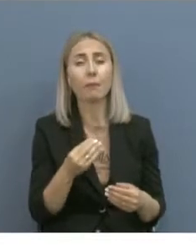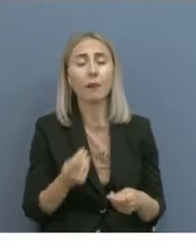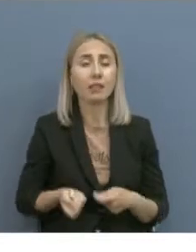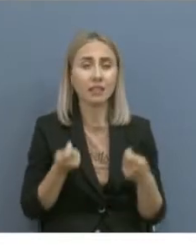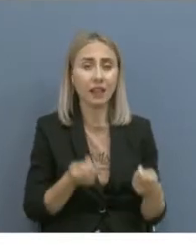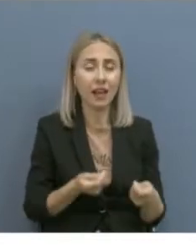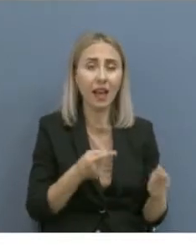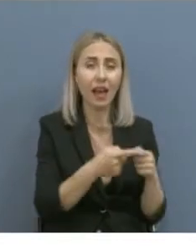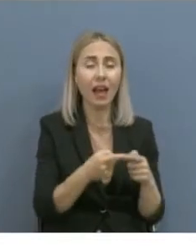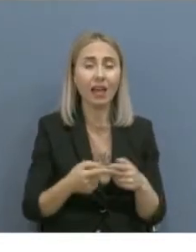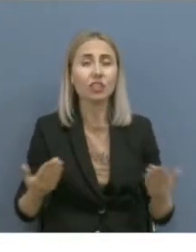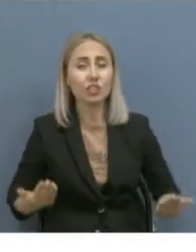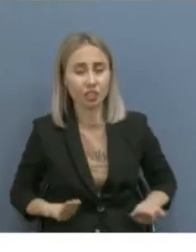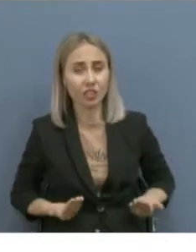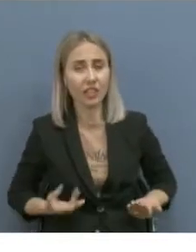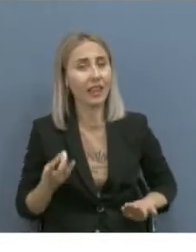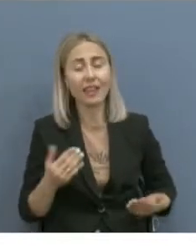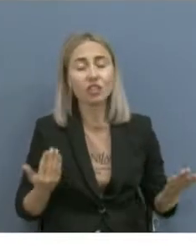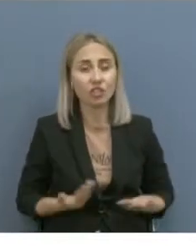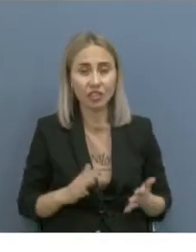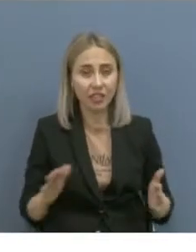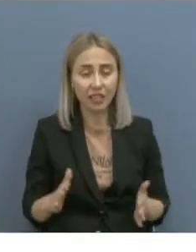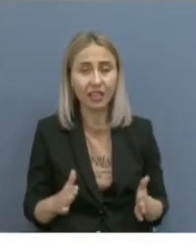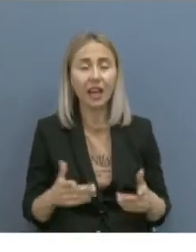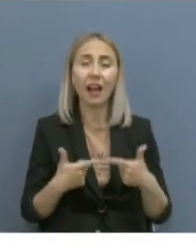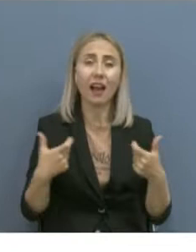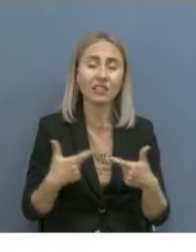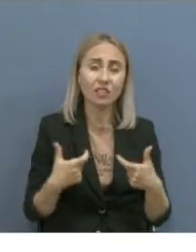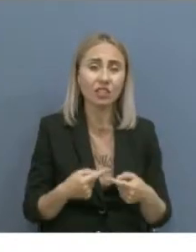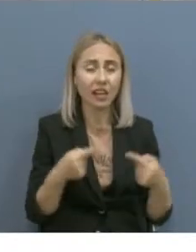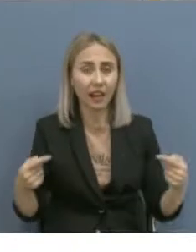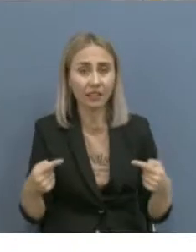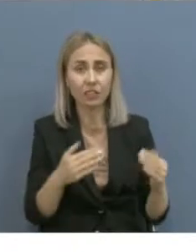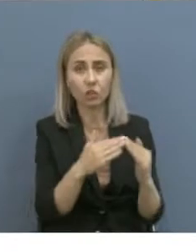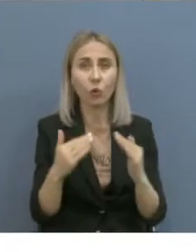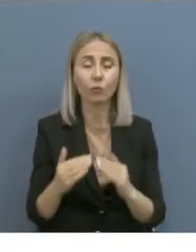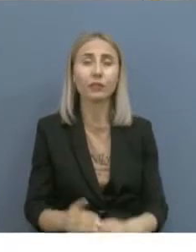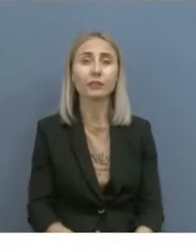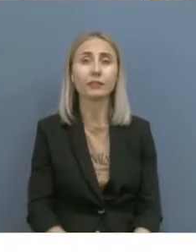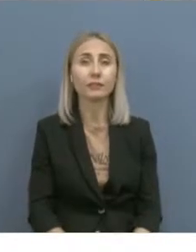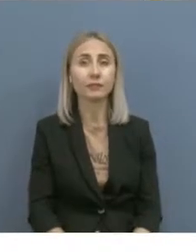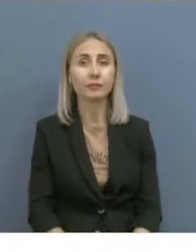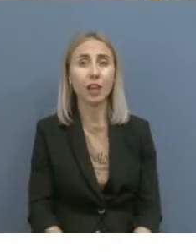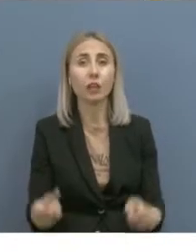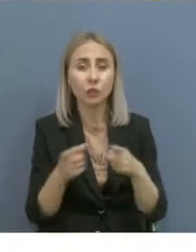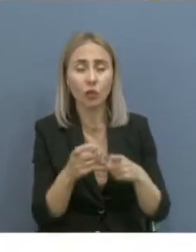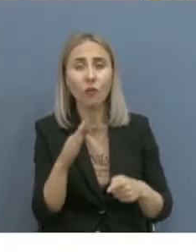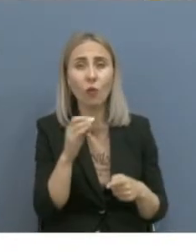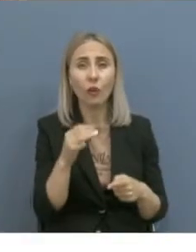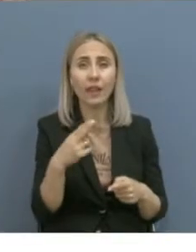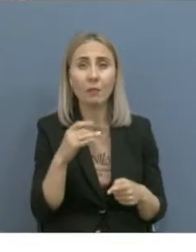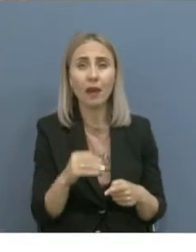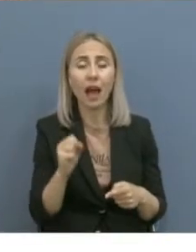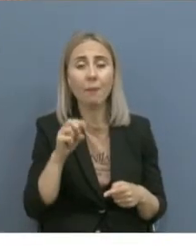мөлшерін жылына 6%, ал несие көлемі 7 миллиардқа дейін жеткізілді. Даму қоры сәуір айында тұңғыш рет